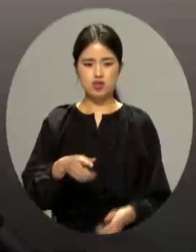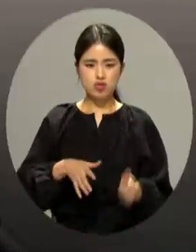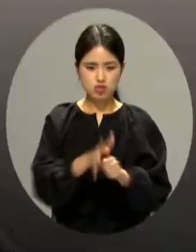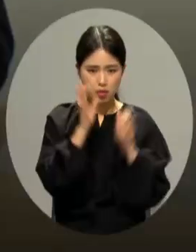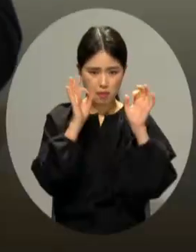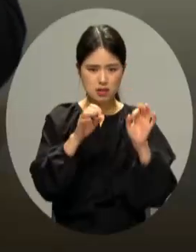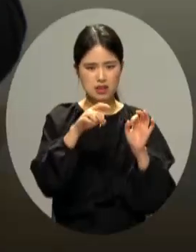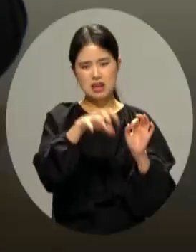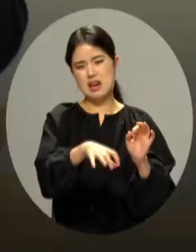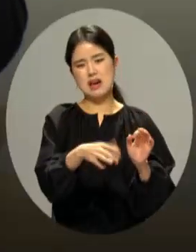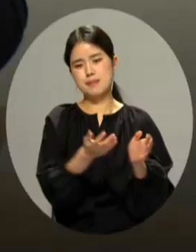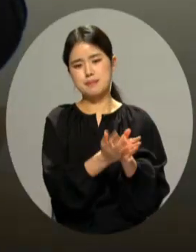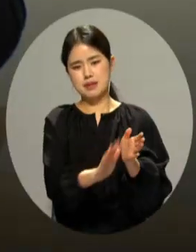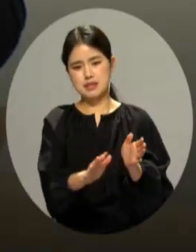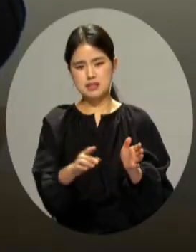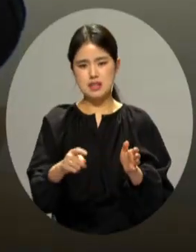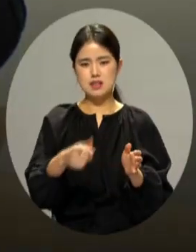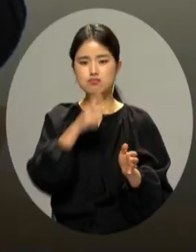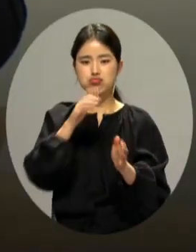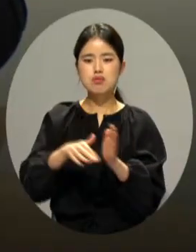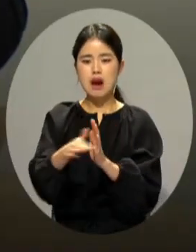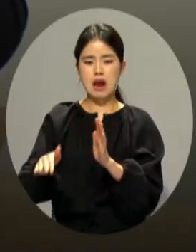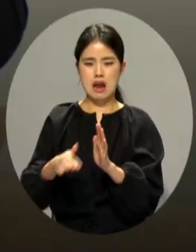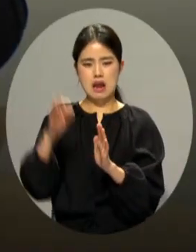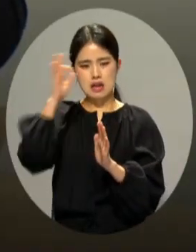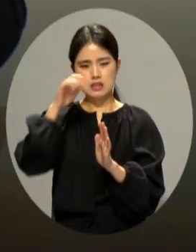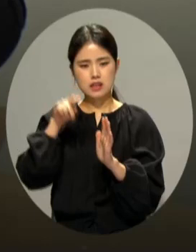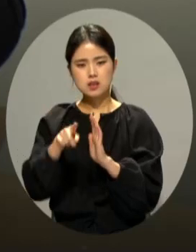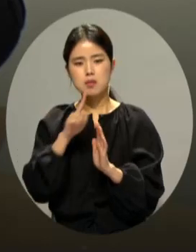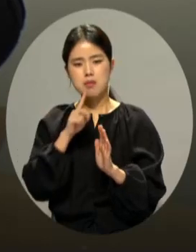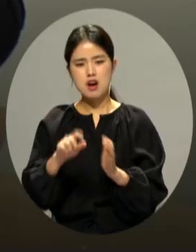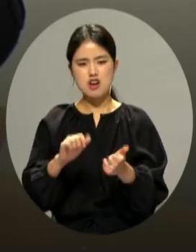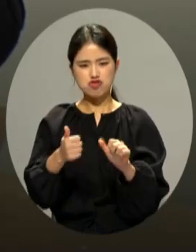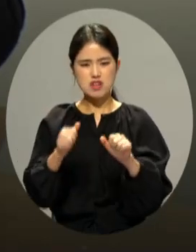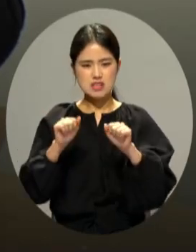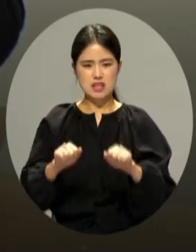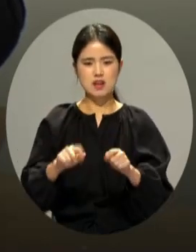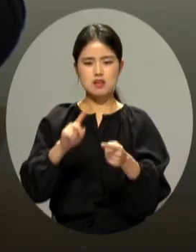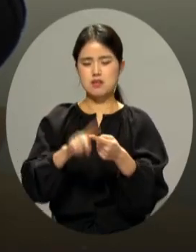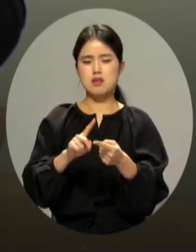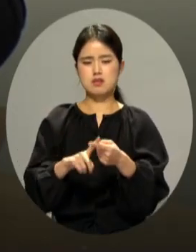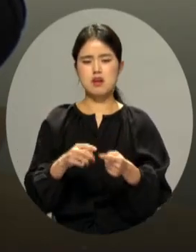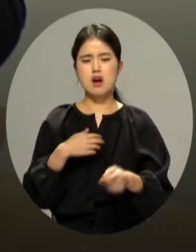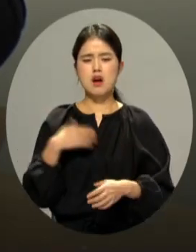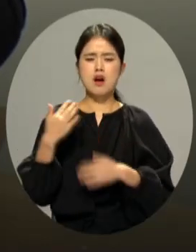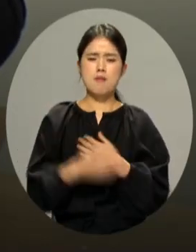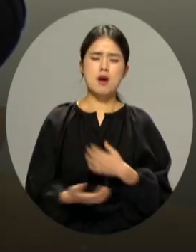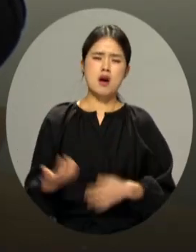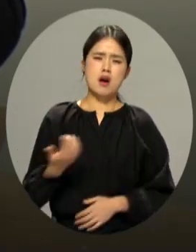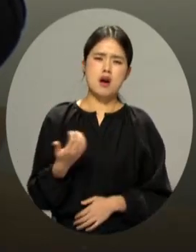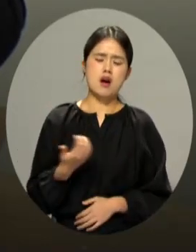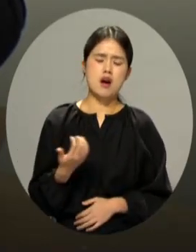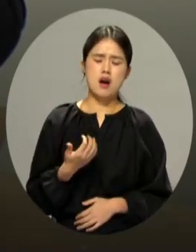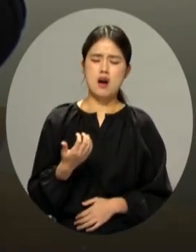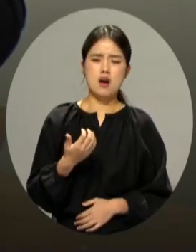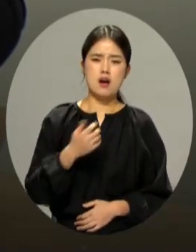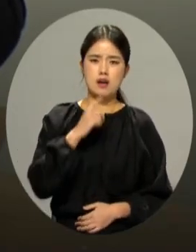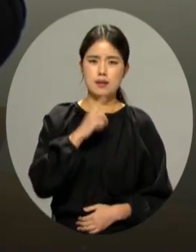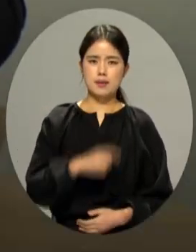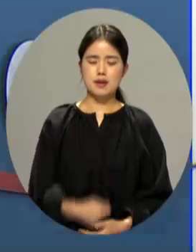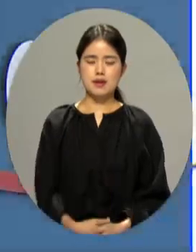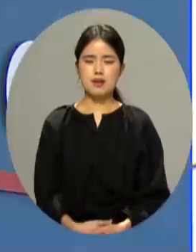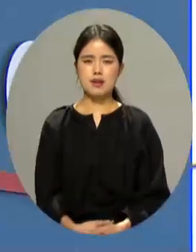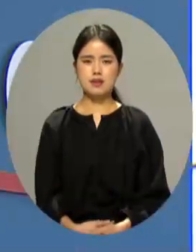마땅치 않다. 처수지를 찾는다고 그래. 죽는 인상이 하는데 뭔 생각이 건강아. 아프긴 하지 몸도 가는 꼼짝을